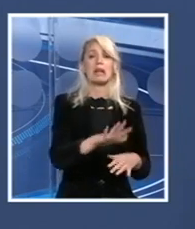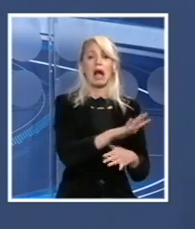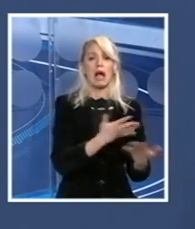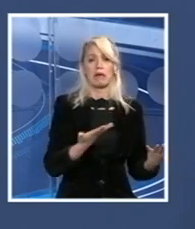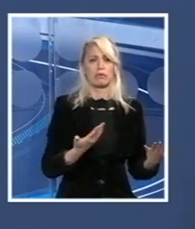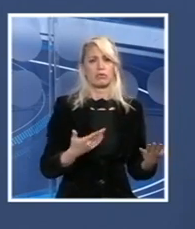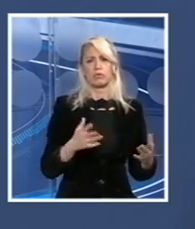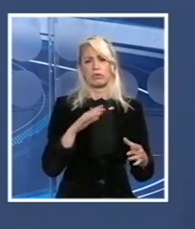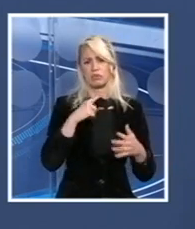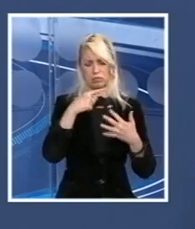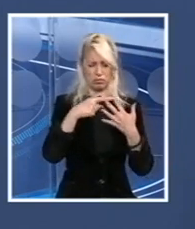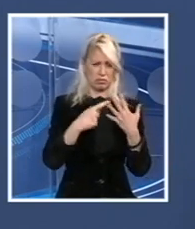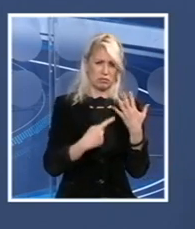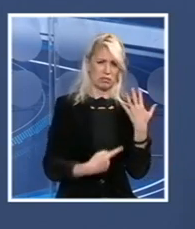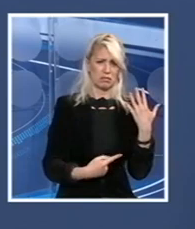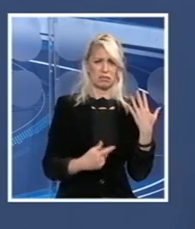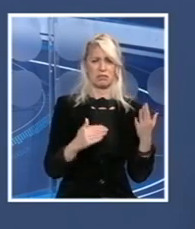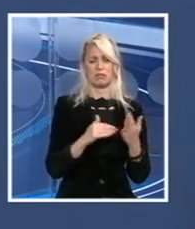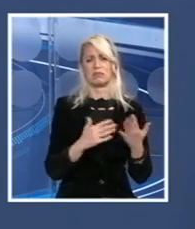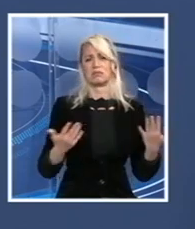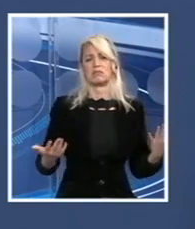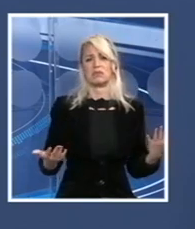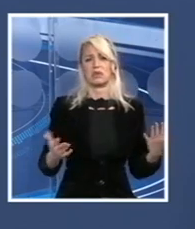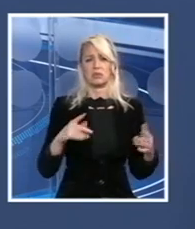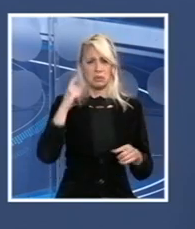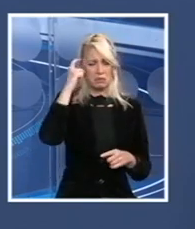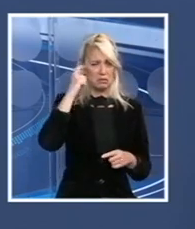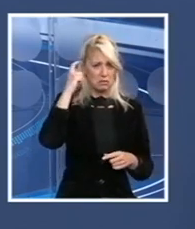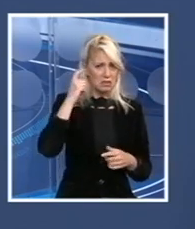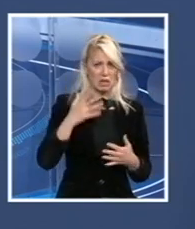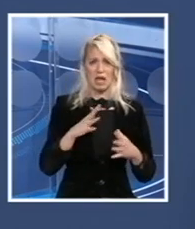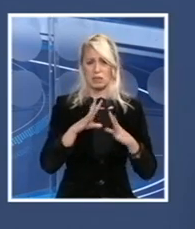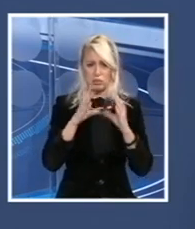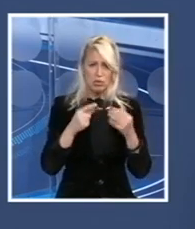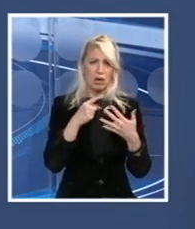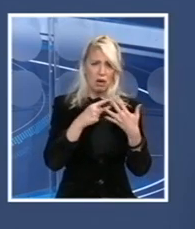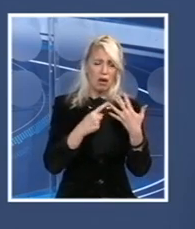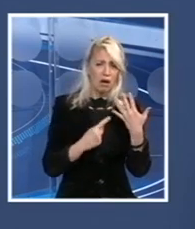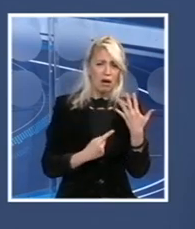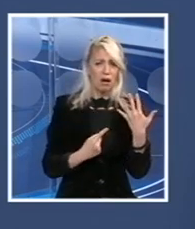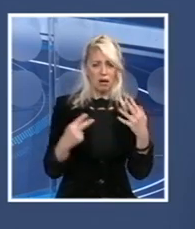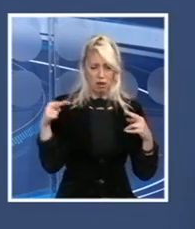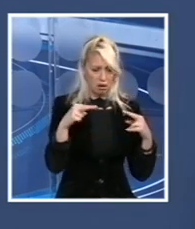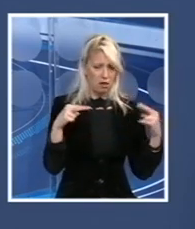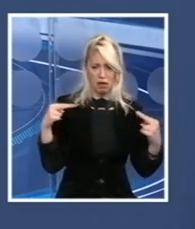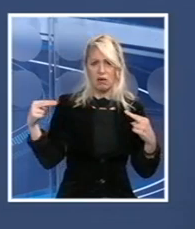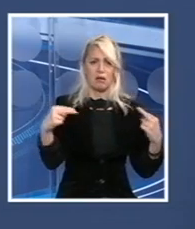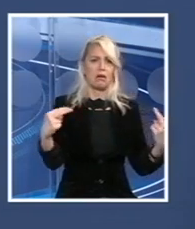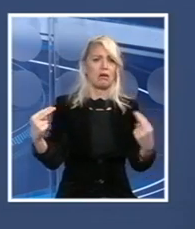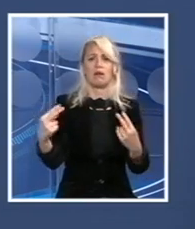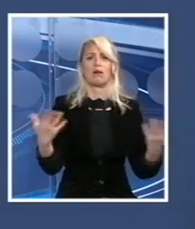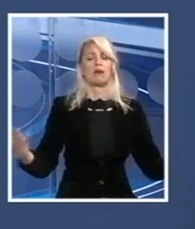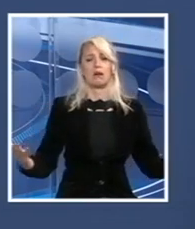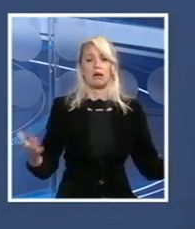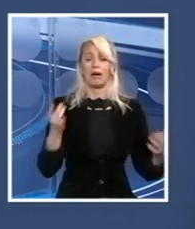su tu aspekti otvoreni i mora se razmatrati iz više uglova. I kada